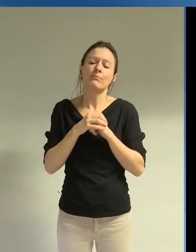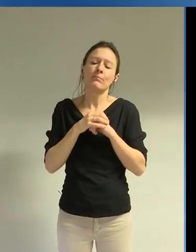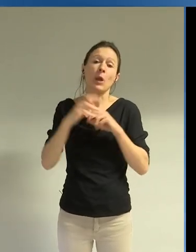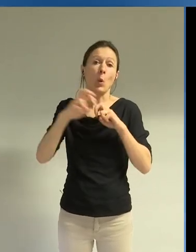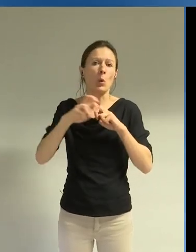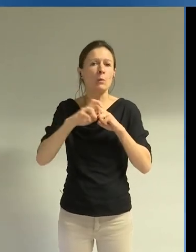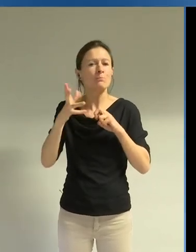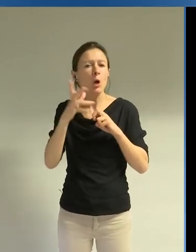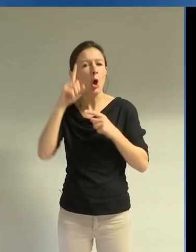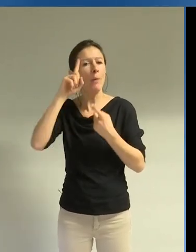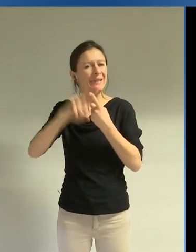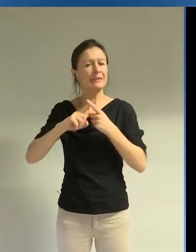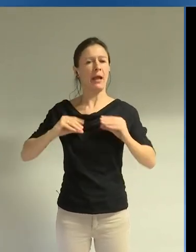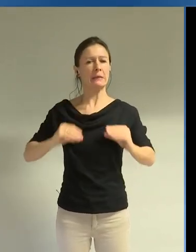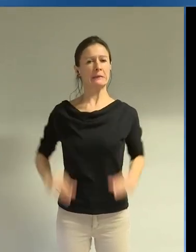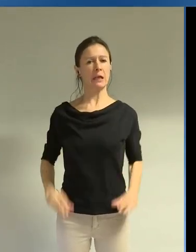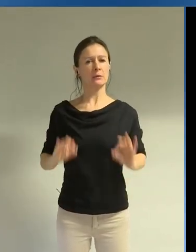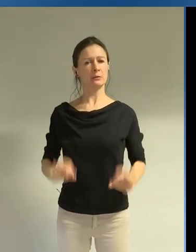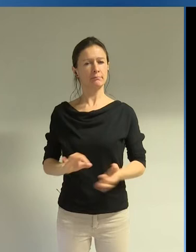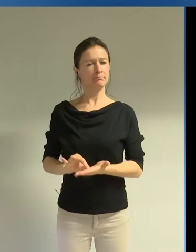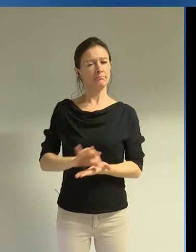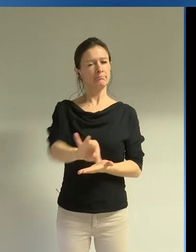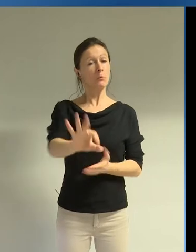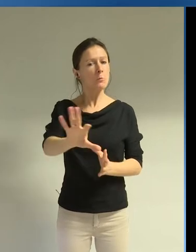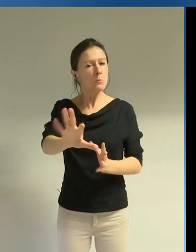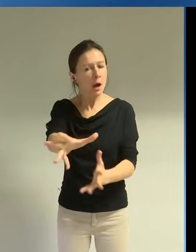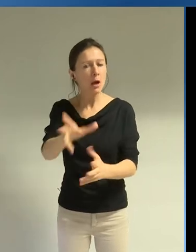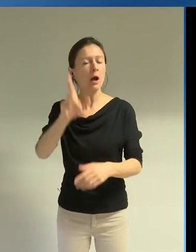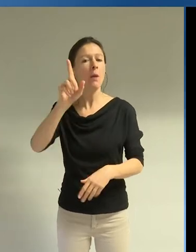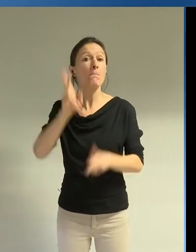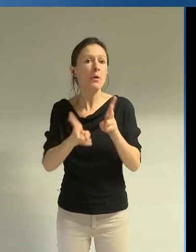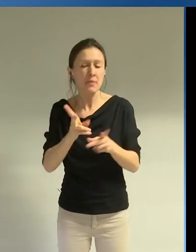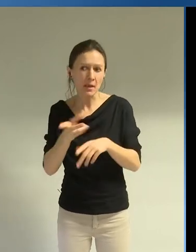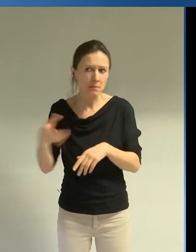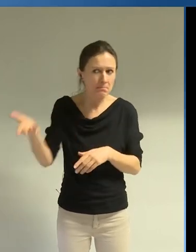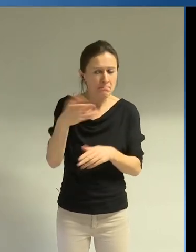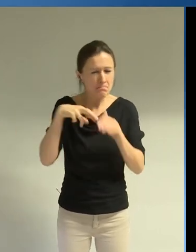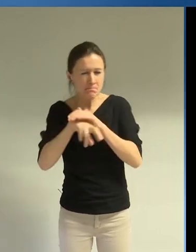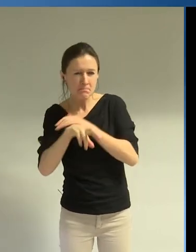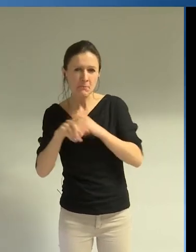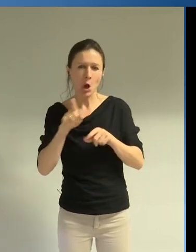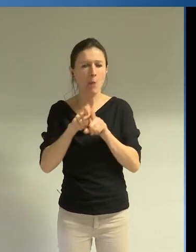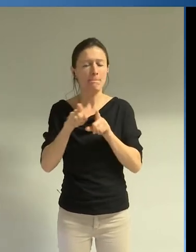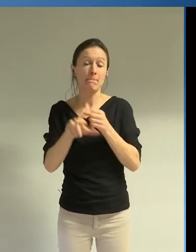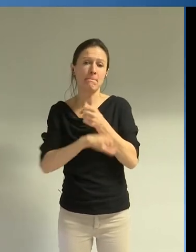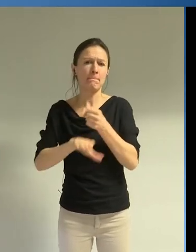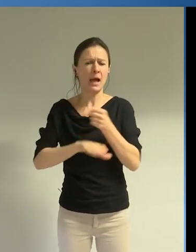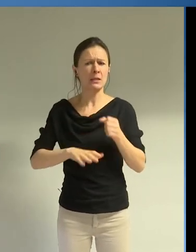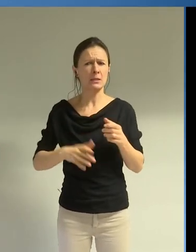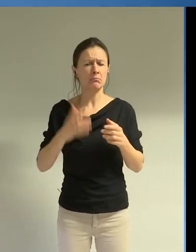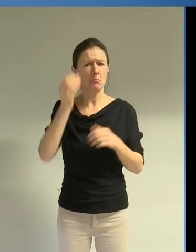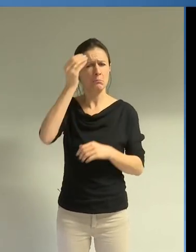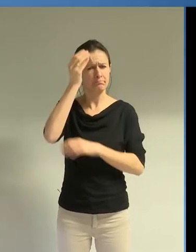on a besoin peut-être de réviser quelques fondamentaux vous rassurez vous nous sommes ici dans un conseil municipal pas dans un colloque universitaire